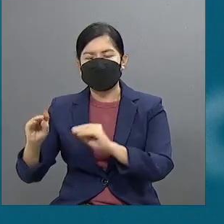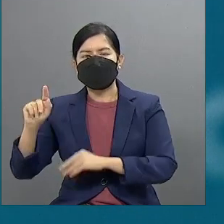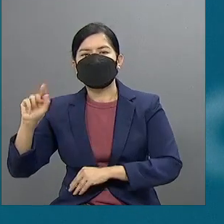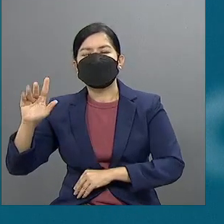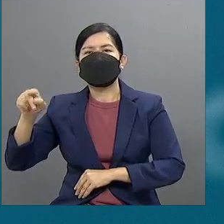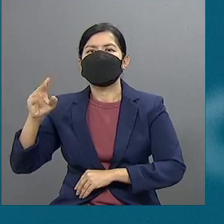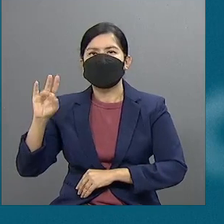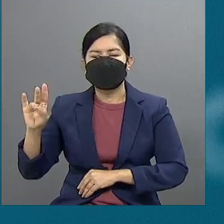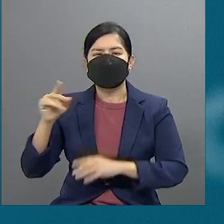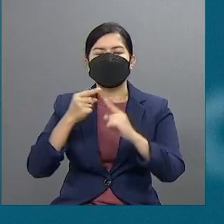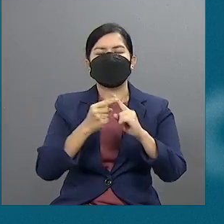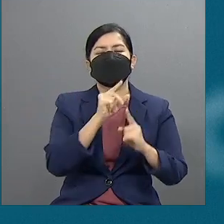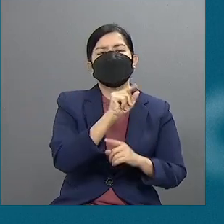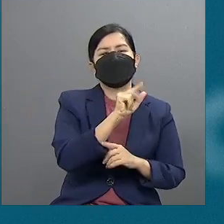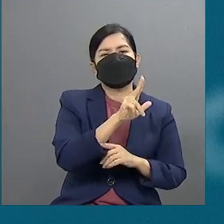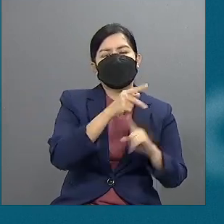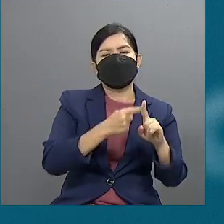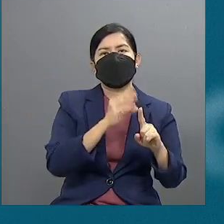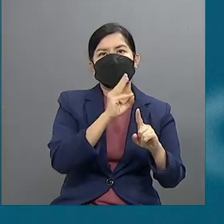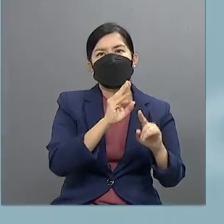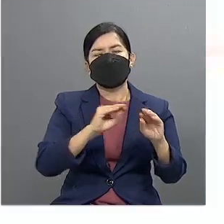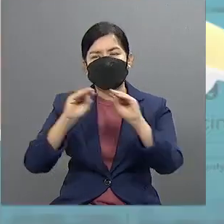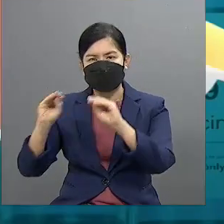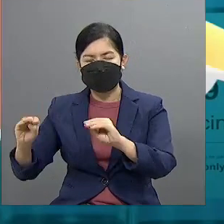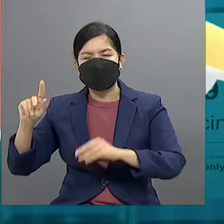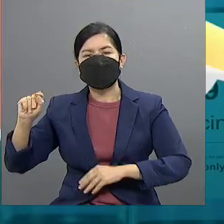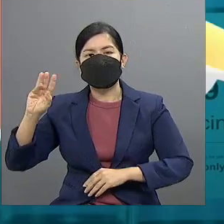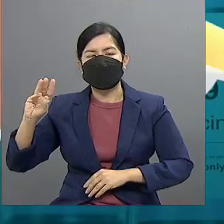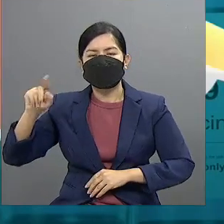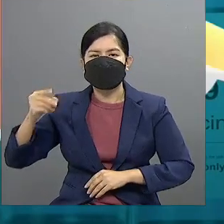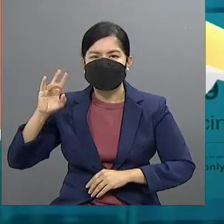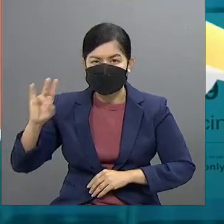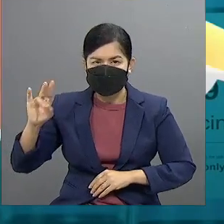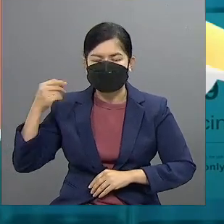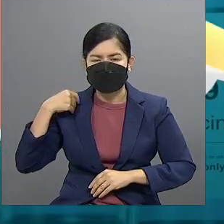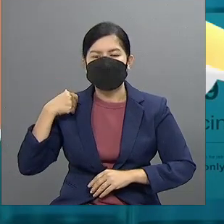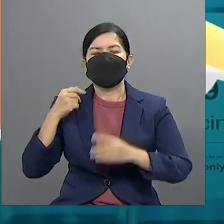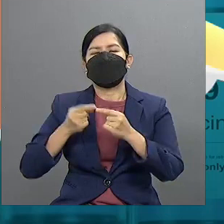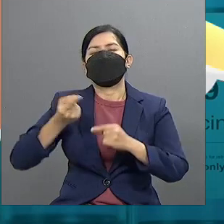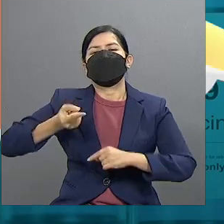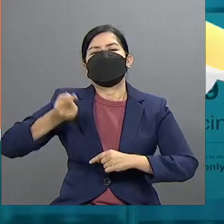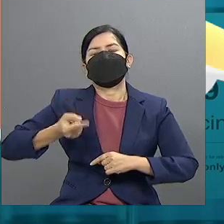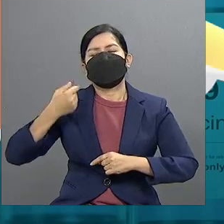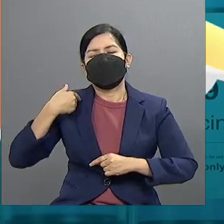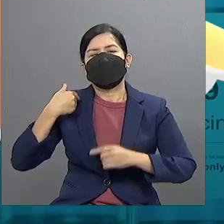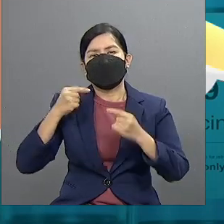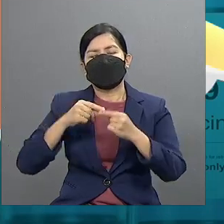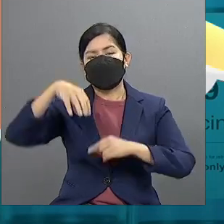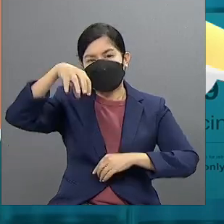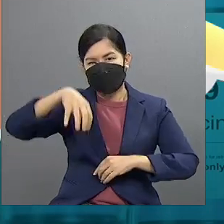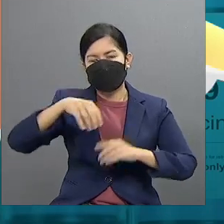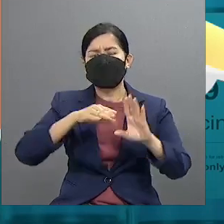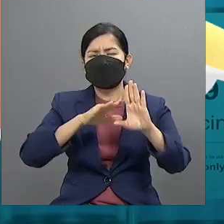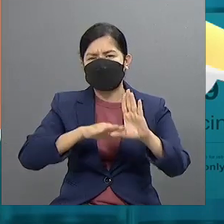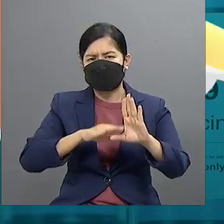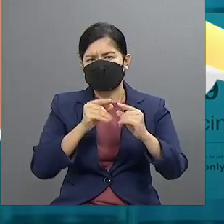26กรกฎาคมค่ะส่วนสถานที่ยังคงเป็นไปตามคิวฉีดเดิมที่เคยลงทะเบียนไว้ในไทยร่วมใจค่ะที่หน่วยความ